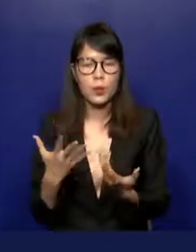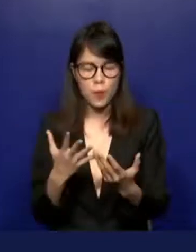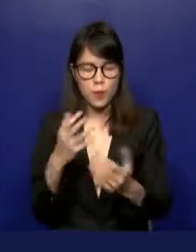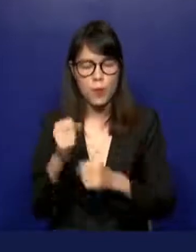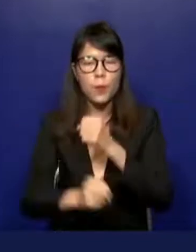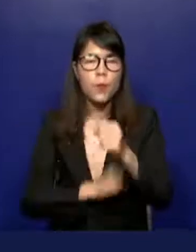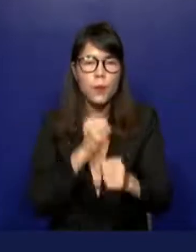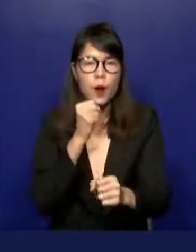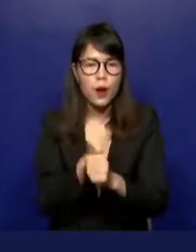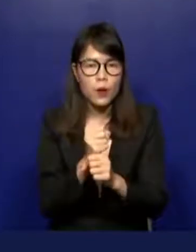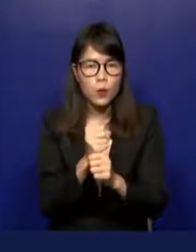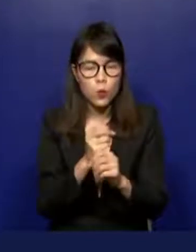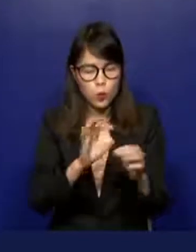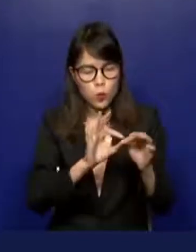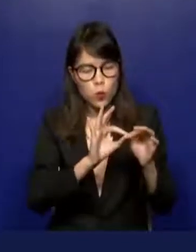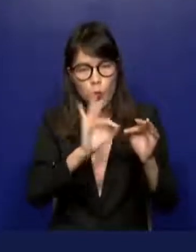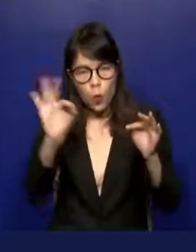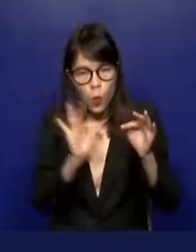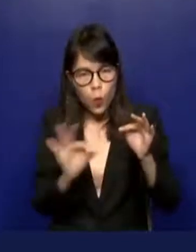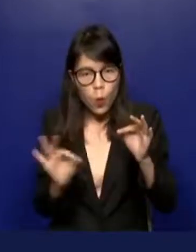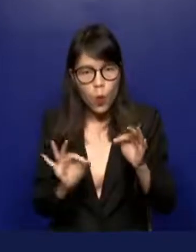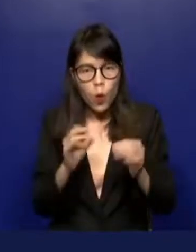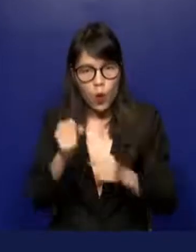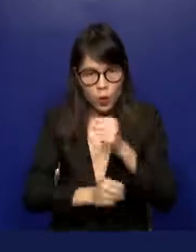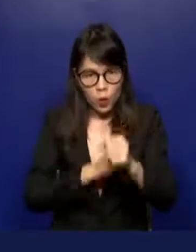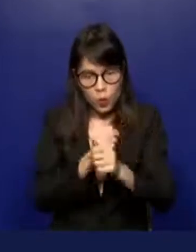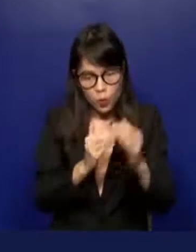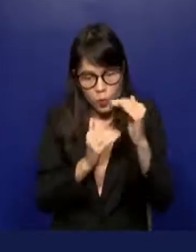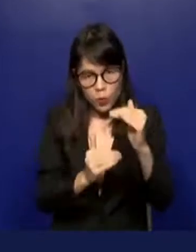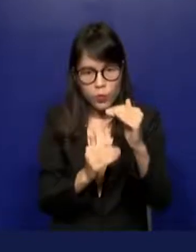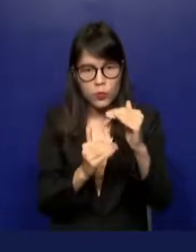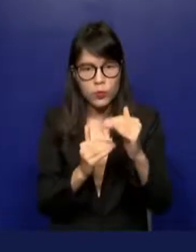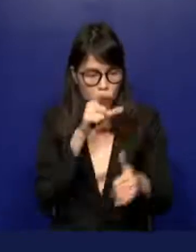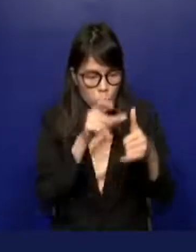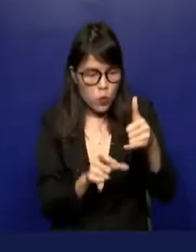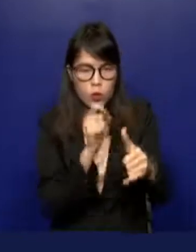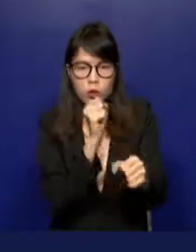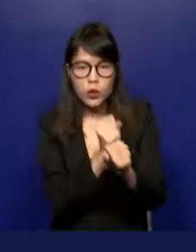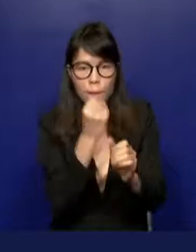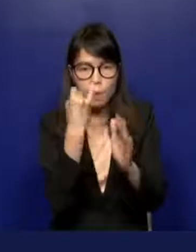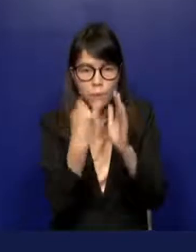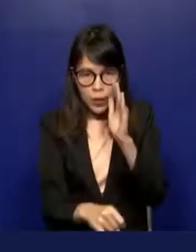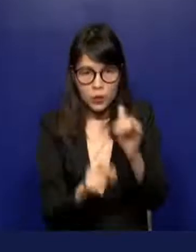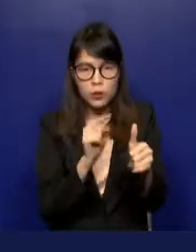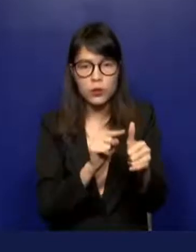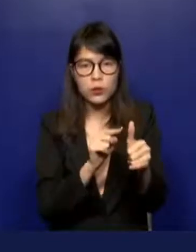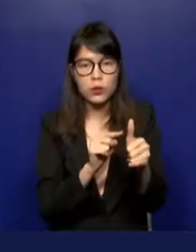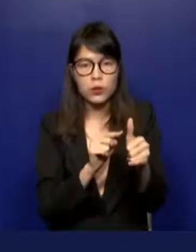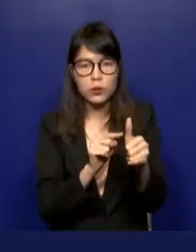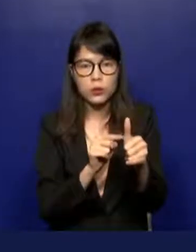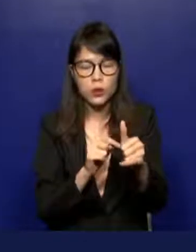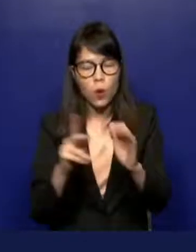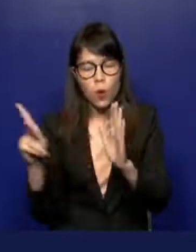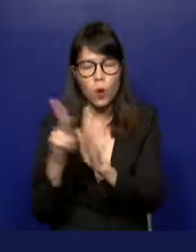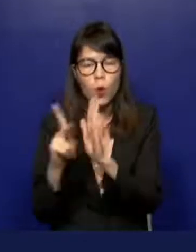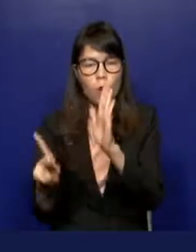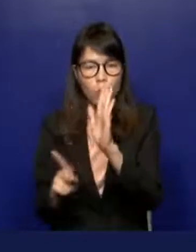he isไดงทางกฎadores